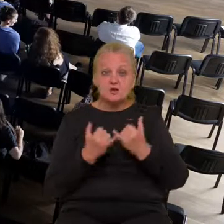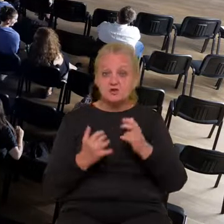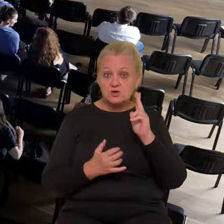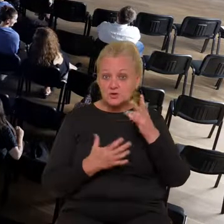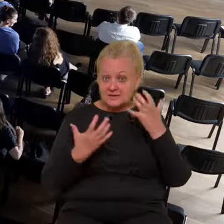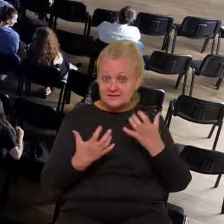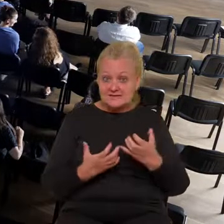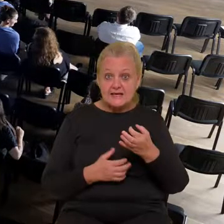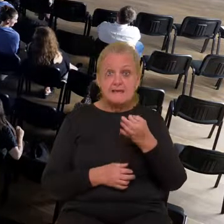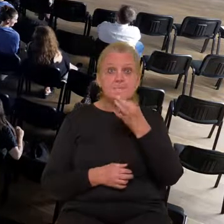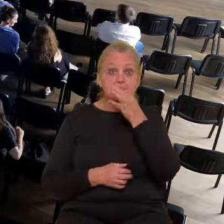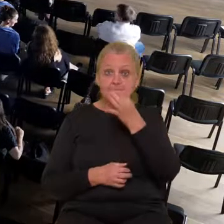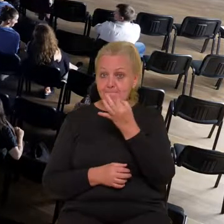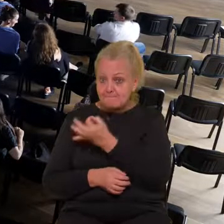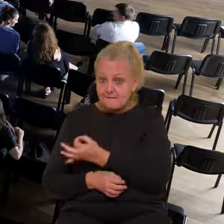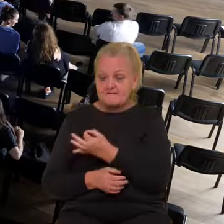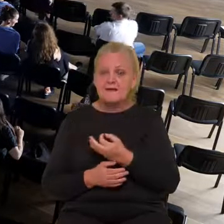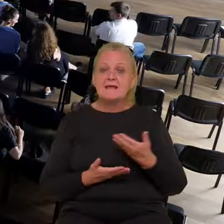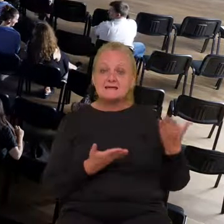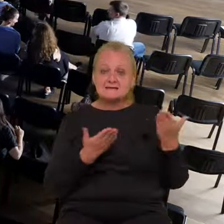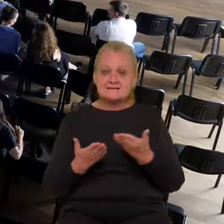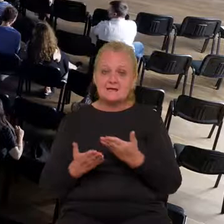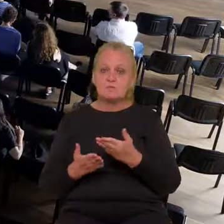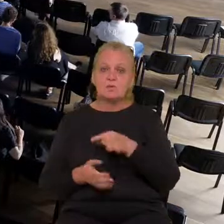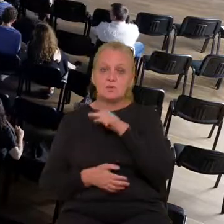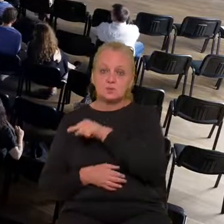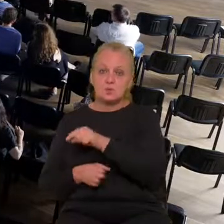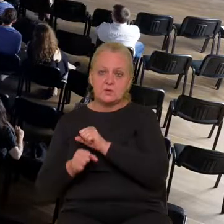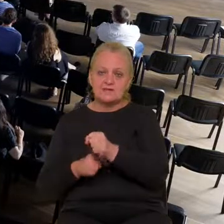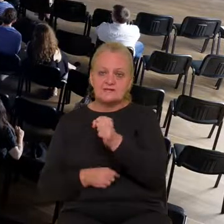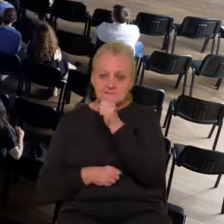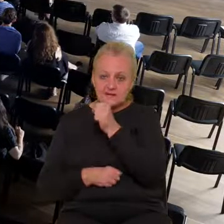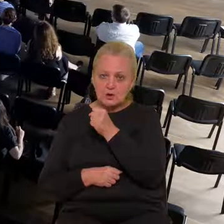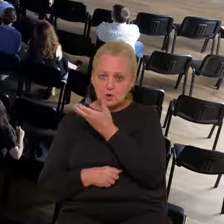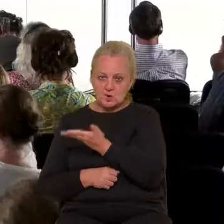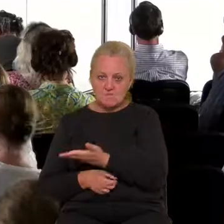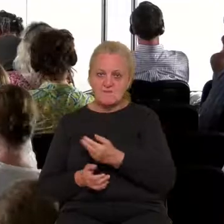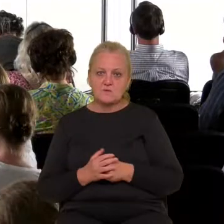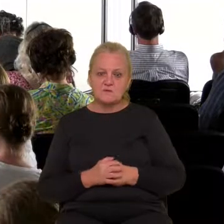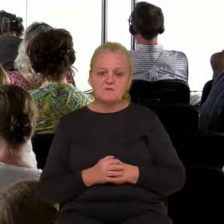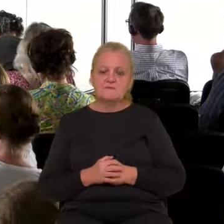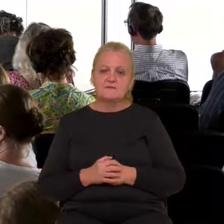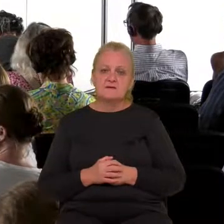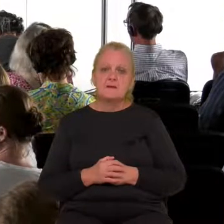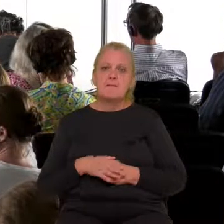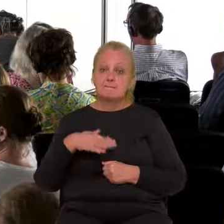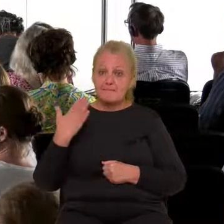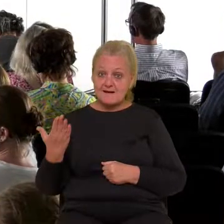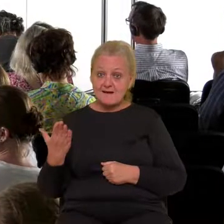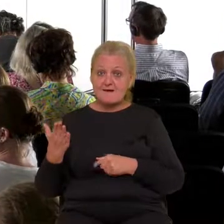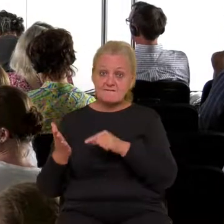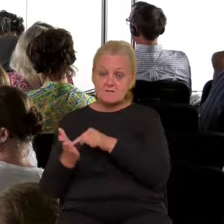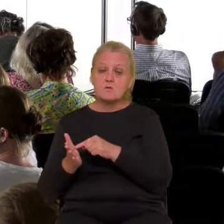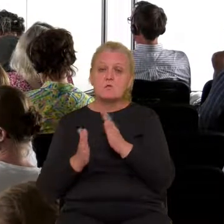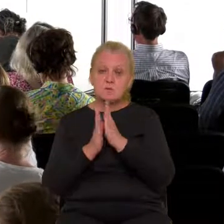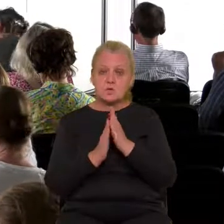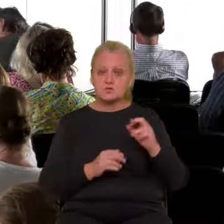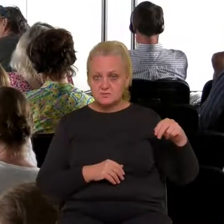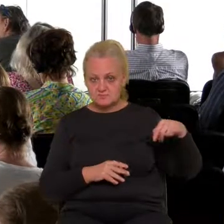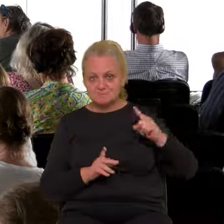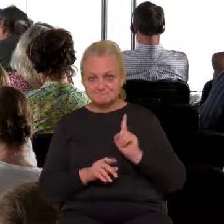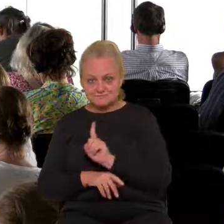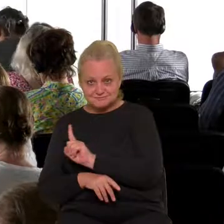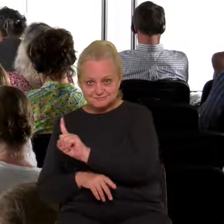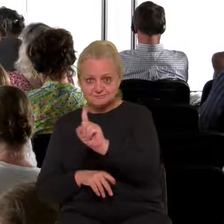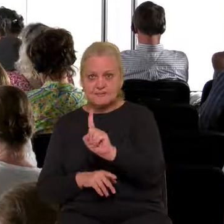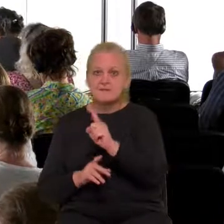na zadawanie pytań, to zapraszam. Tu jest taki mikrofon po prawej stronie. Proszę o podchodzenie i